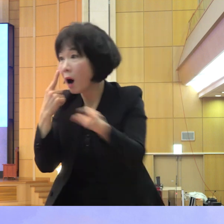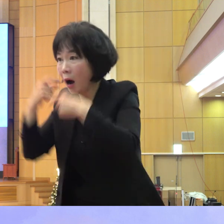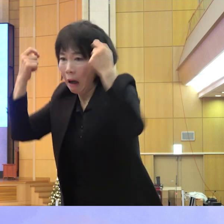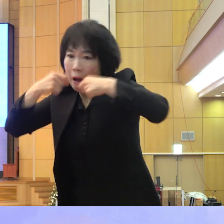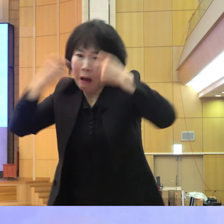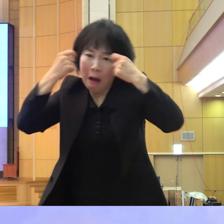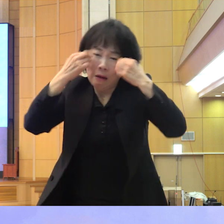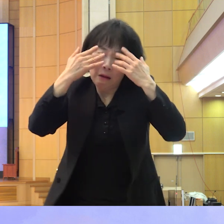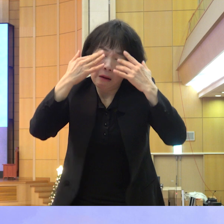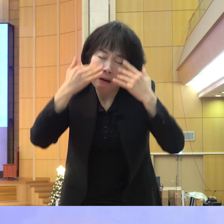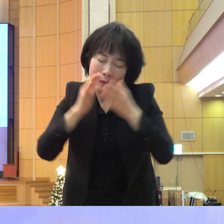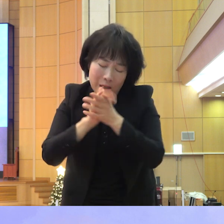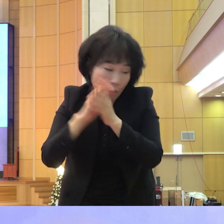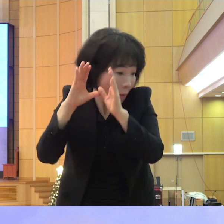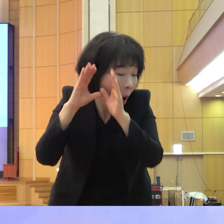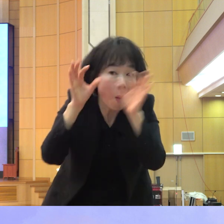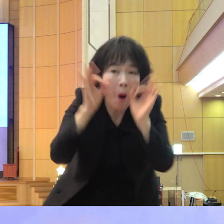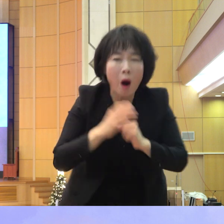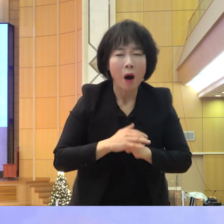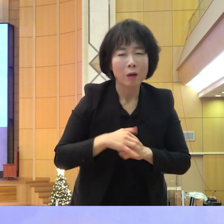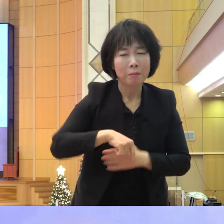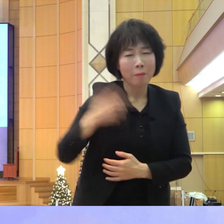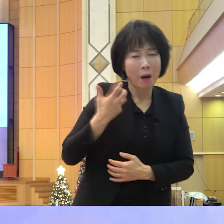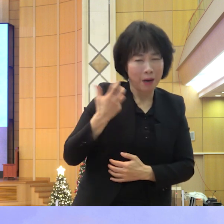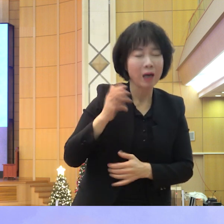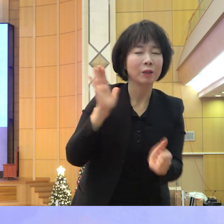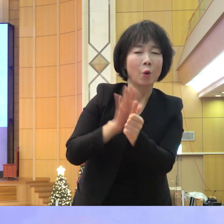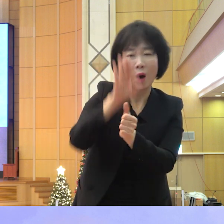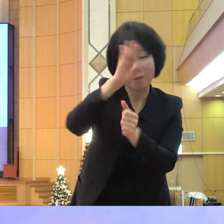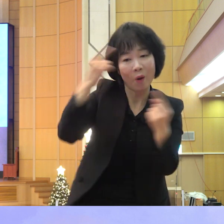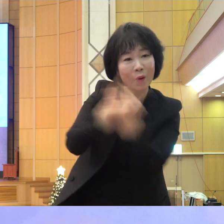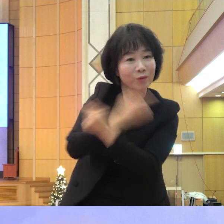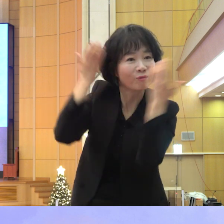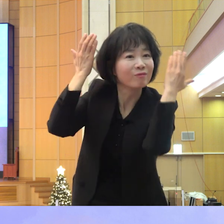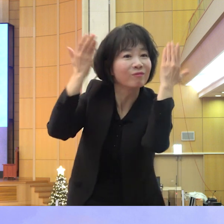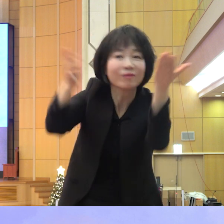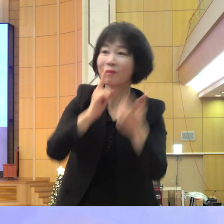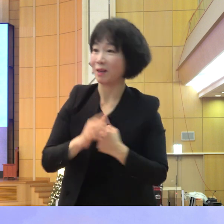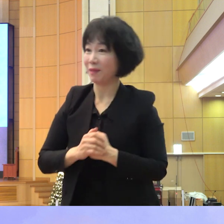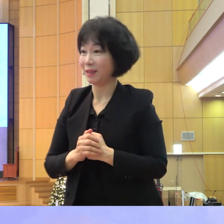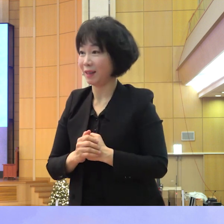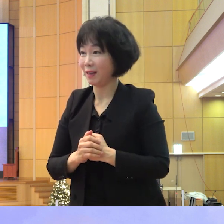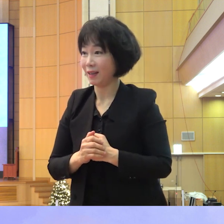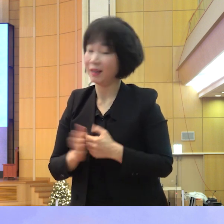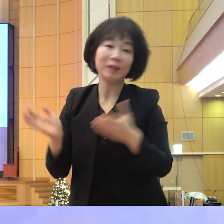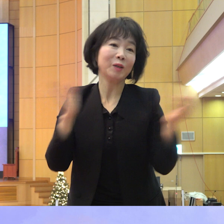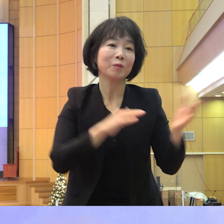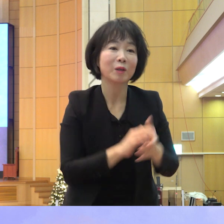들으시고 고쳐주시고 치료하시고. 할렐루야. 이제 두 번째는